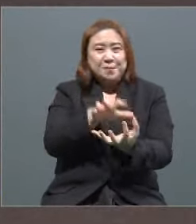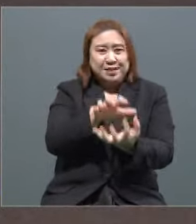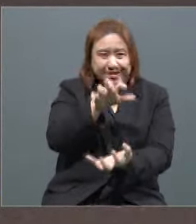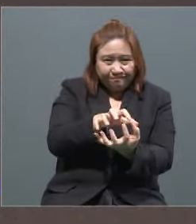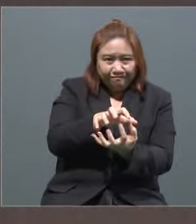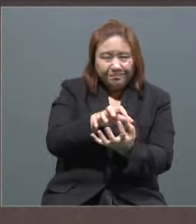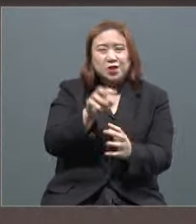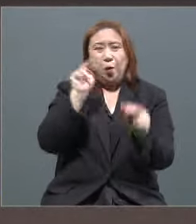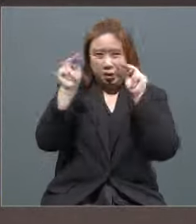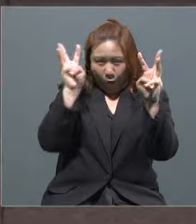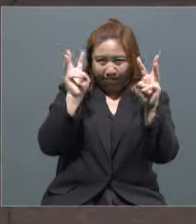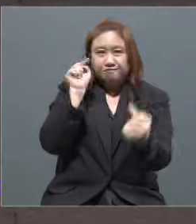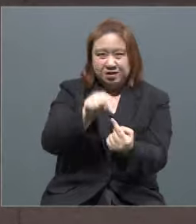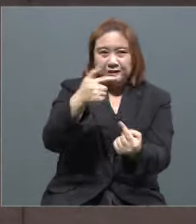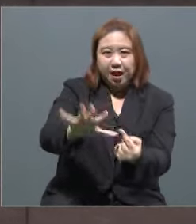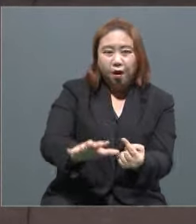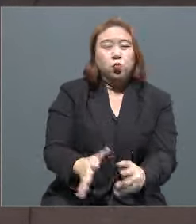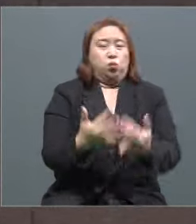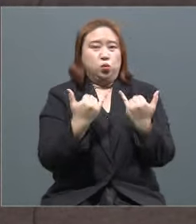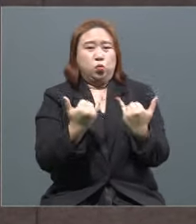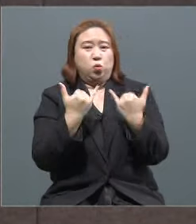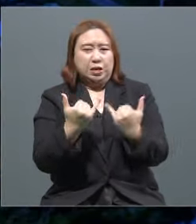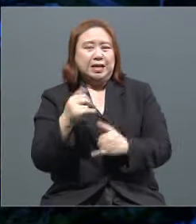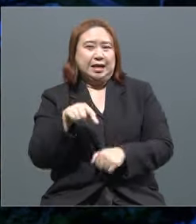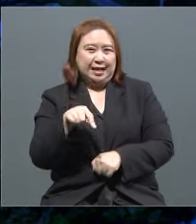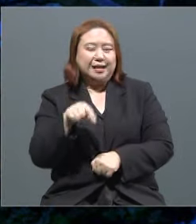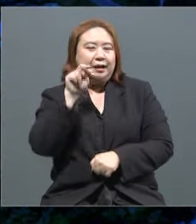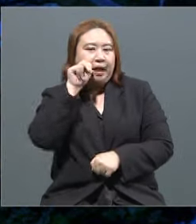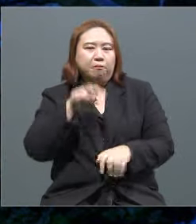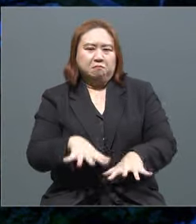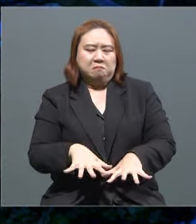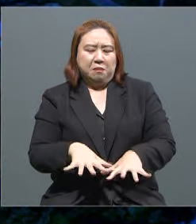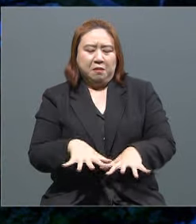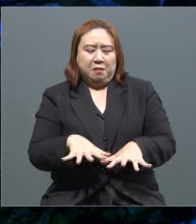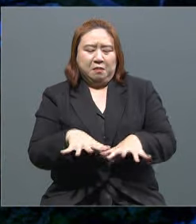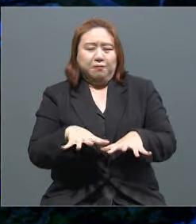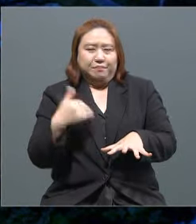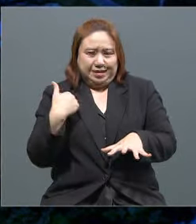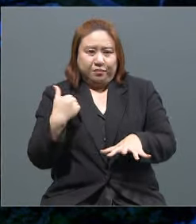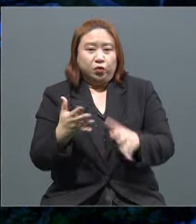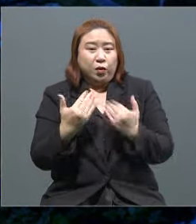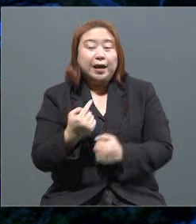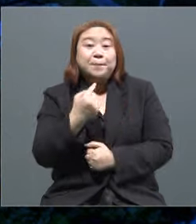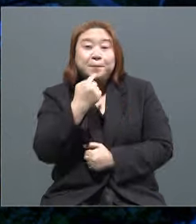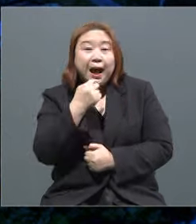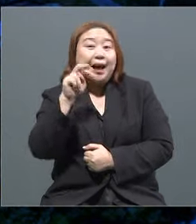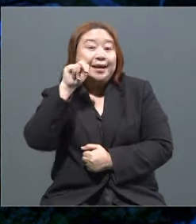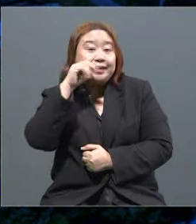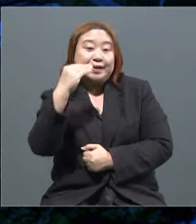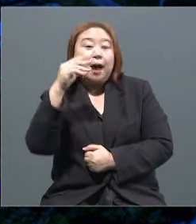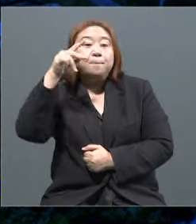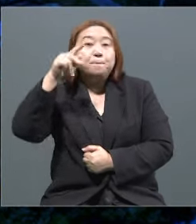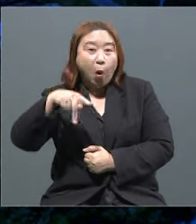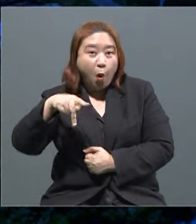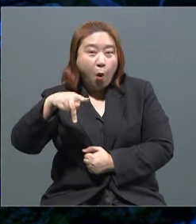แล้วนะครับทำให้ทั้งสองพื้นที่นี้เนี่ยปริมาณน้ำมันก็มากขึ้นอย่างที่ปากน้ำโพที่เราเรียนกันตั้งแต่เด็กๆใช่ไหมฮะ